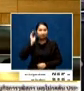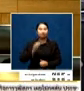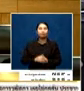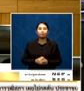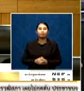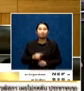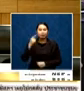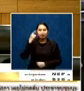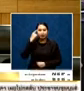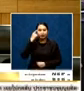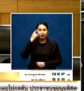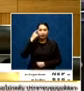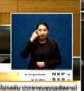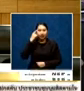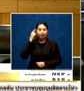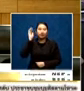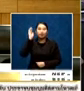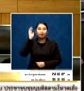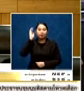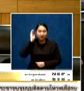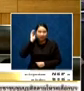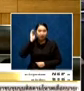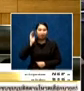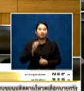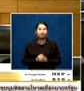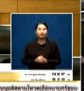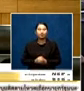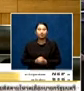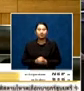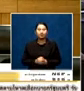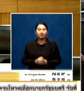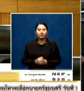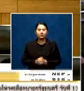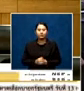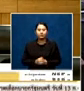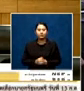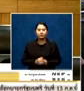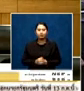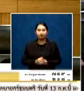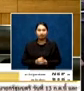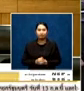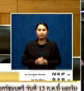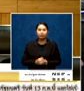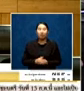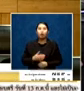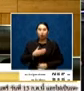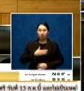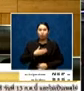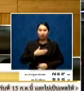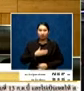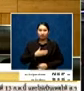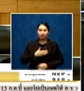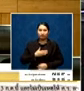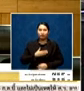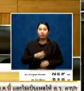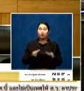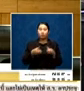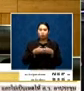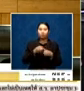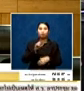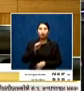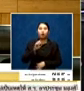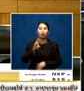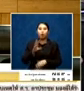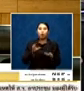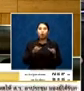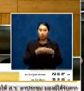าย นี่โอ้โหแบบใช้เอกสิทธิ์นะเอกสิทธิ์ในการยิงหัวคน ไม่ได ้พูดแบบนี้คือสำแดงให้เห็นว่าพรร